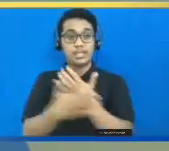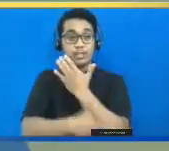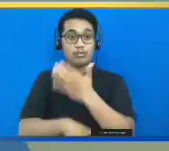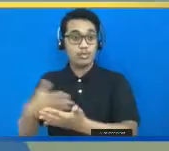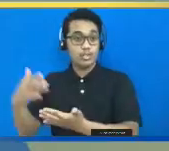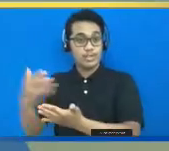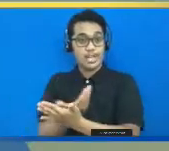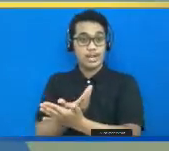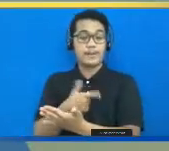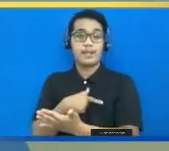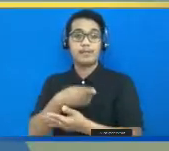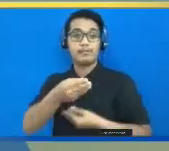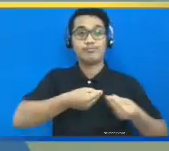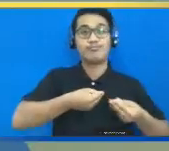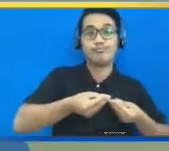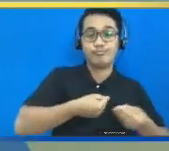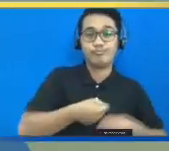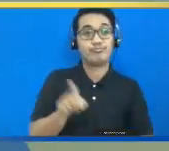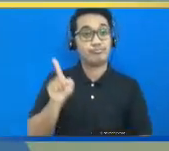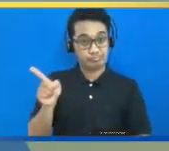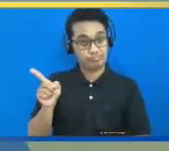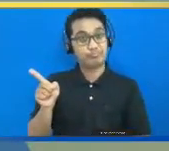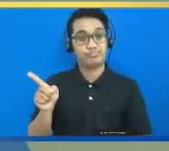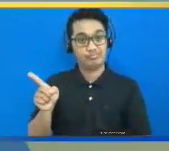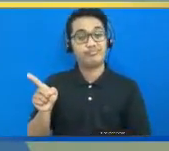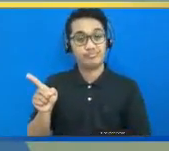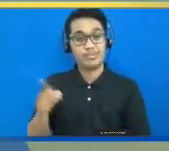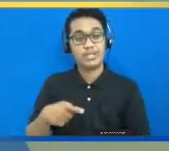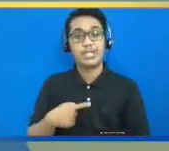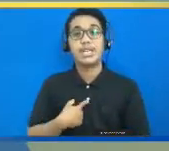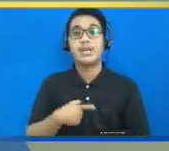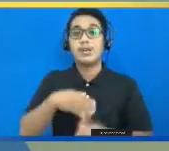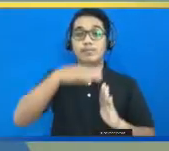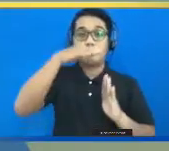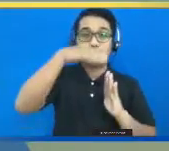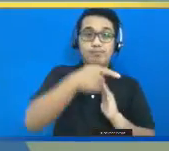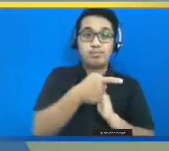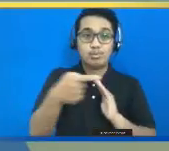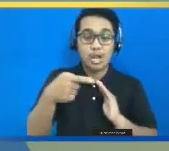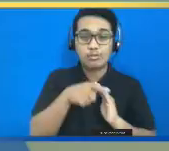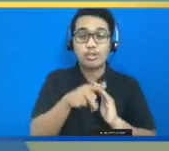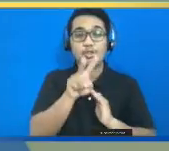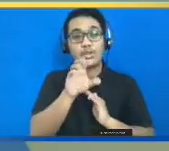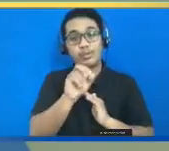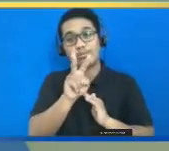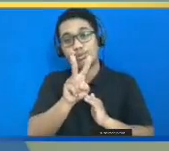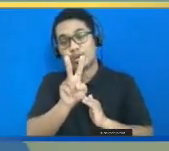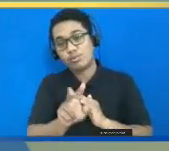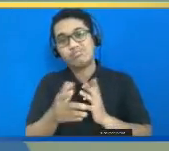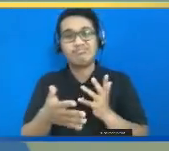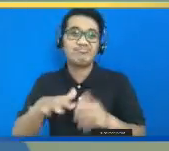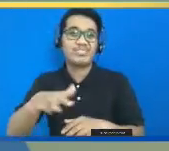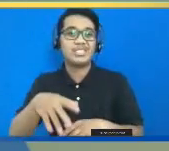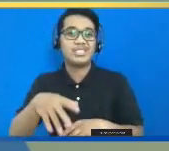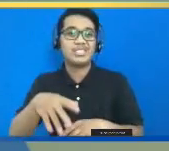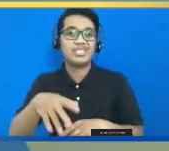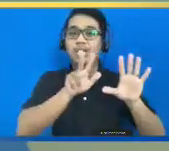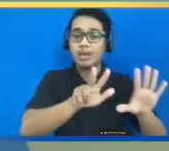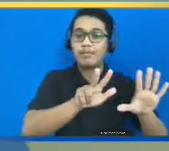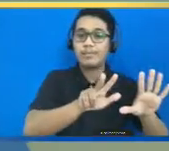dan alokasi belanja negara tersebut maka defisit untuk 2022 direncanakan sebesar